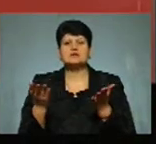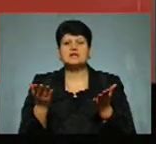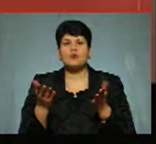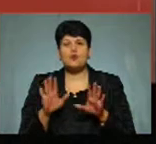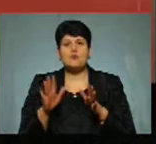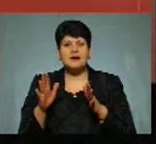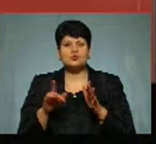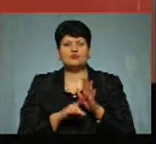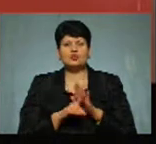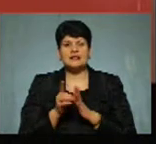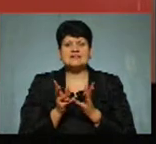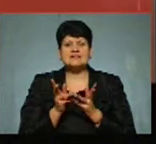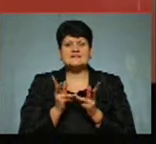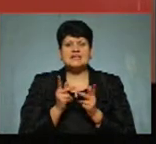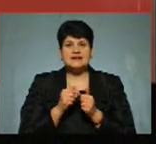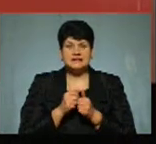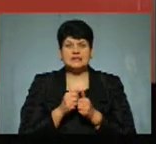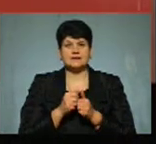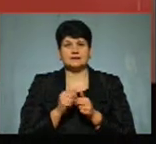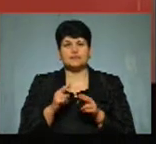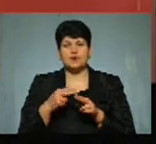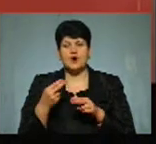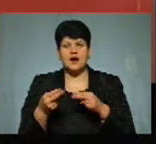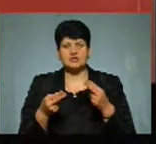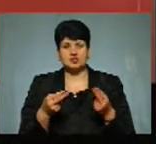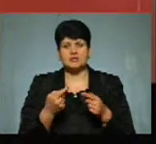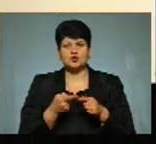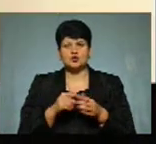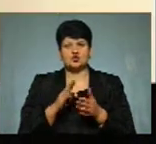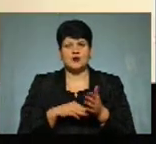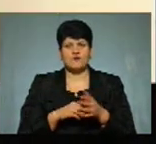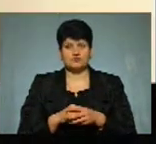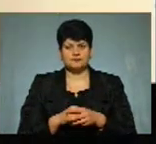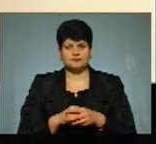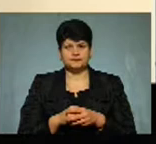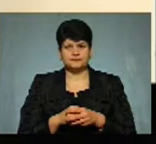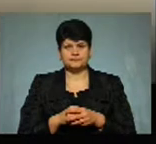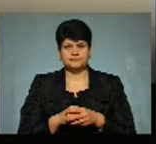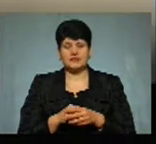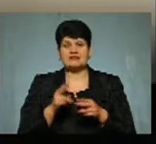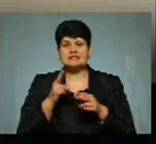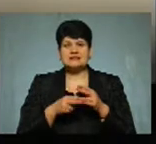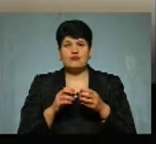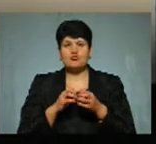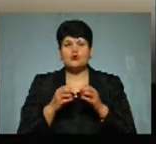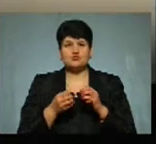моменту починається відлік терміну погашення цього штрафу, цього нарахування? В кінцевому